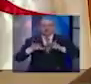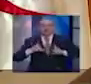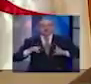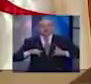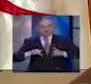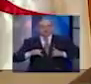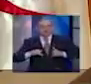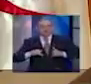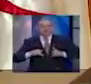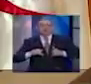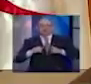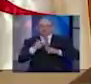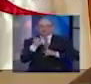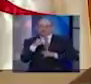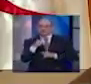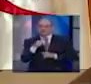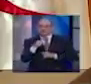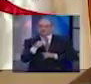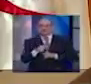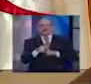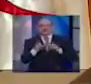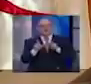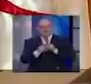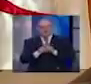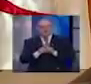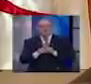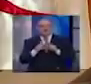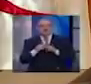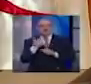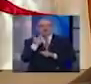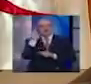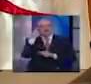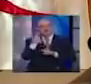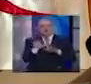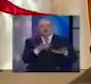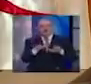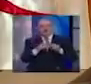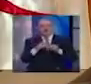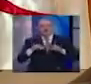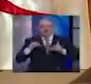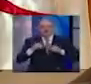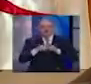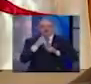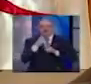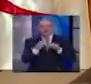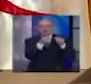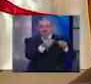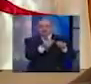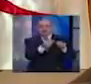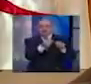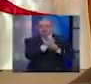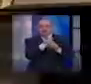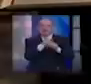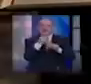parce que c'est un monsieur qui ne maîtrise rien au niveau de son dossier, parce qu'il n'a absolument rien apporté à l'économie, à la diversification de l'économie, à la création de